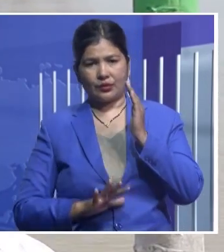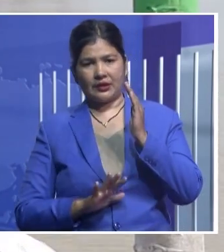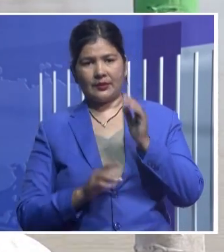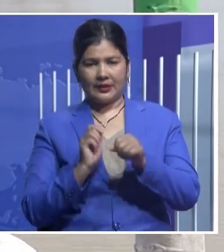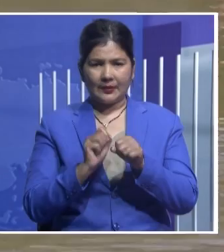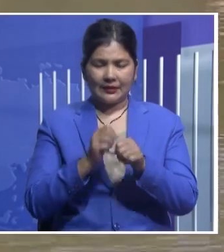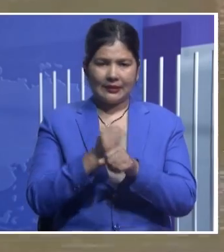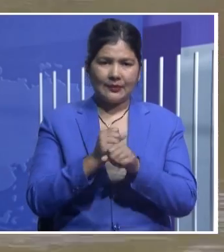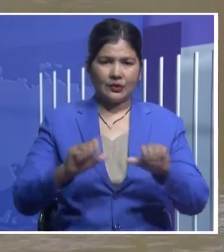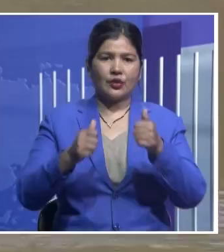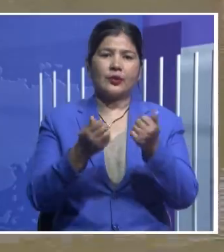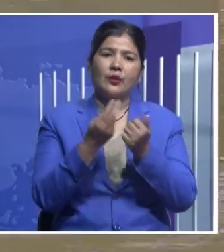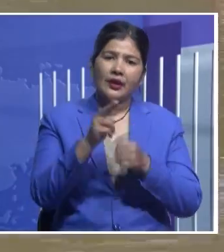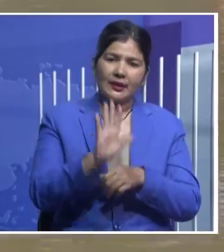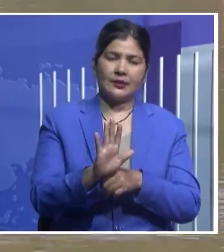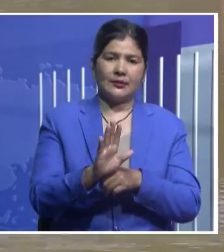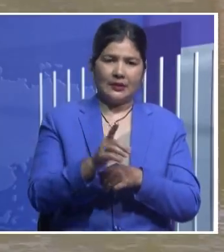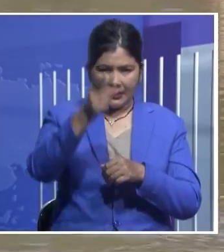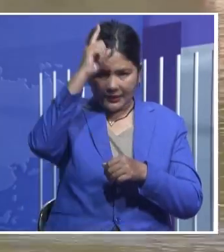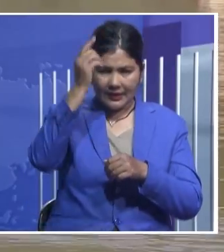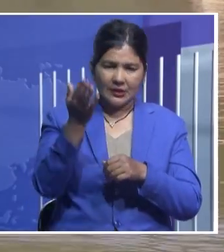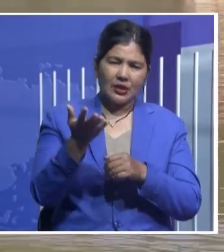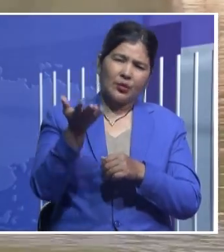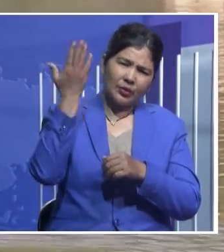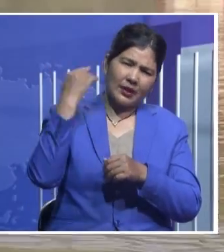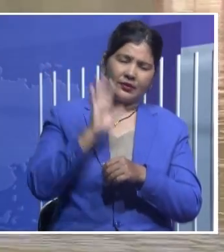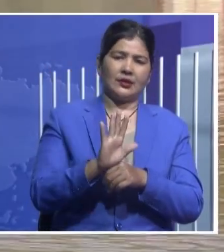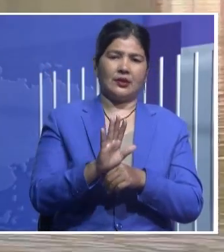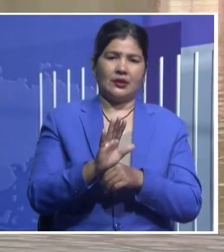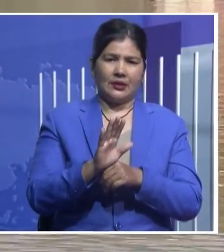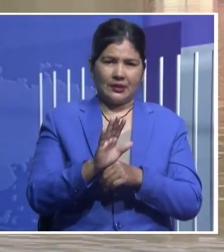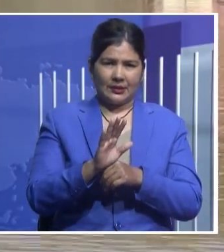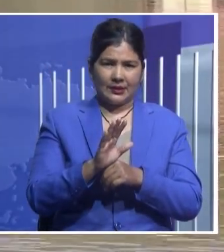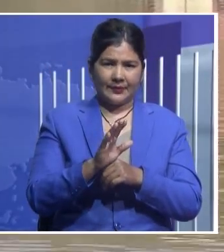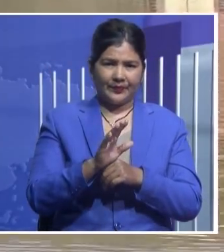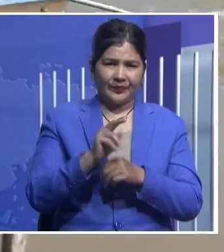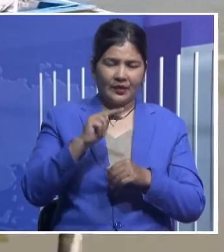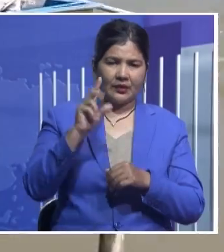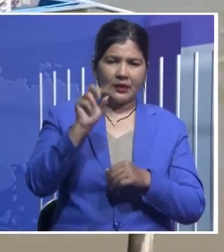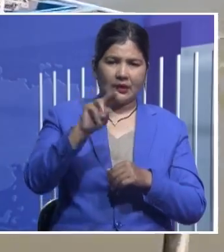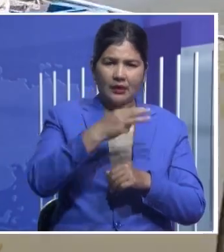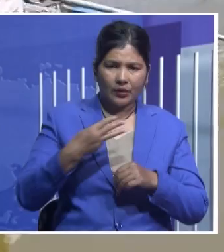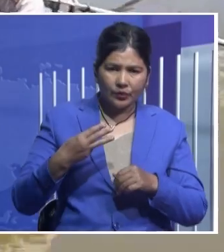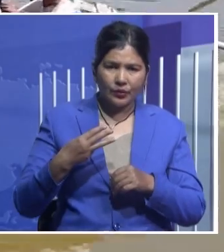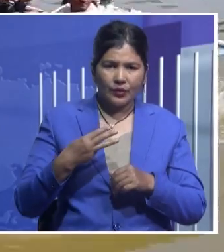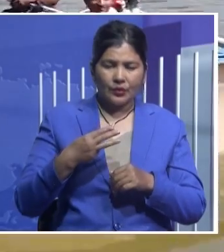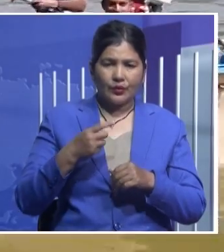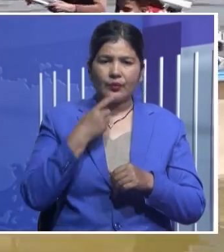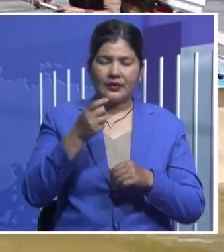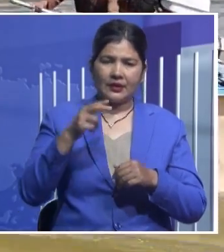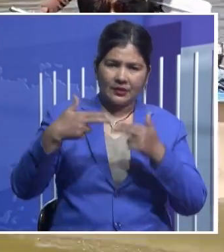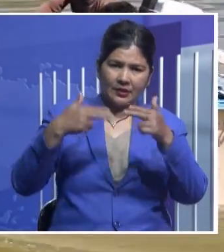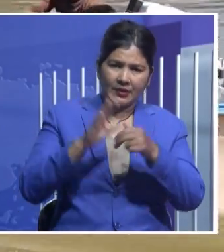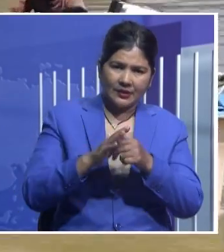गर्न अहिले हामी सफल भएका छौँ। जखेराको इतिहास निकै पुरानो छ। थारू बाहुल्य क्षेत्रमा पानी जमेको ठाउँलाई जखेरा भन्ने चलन छ। त्यही